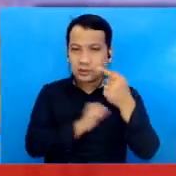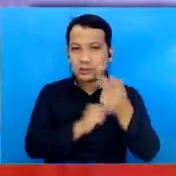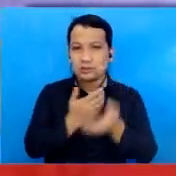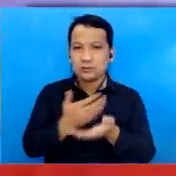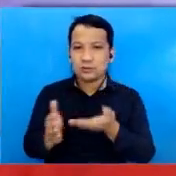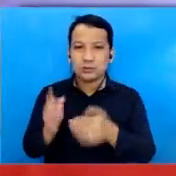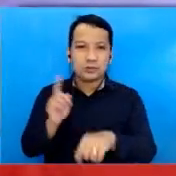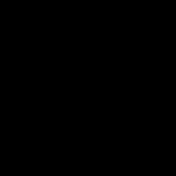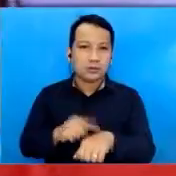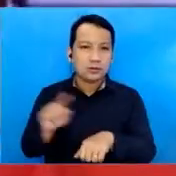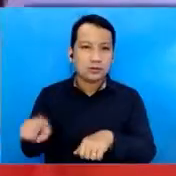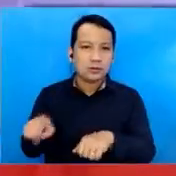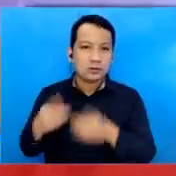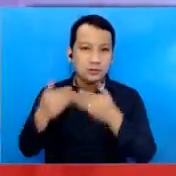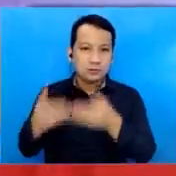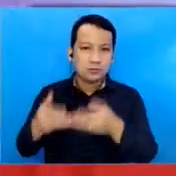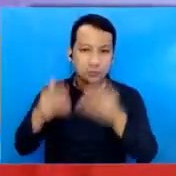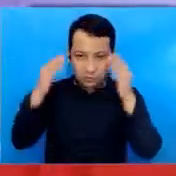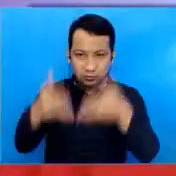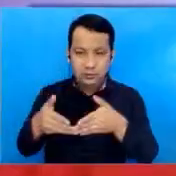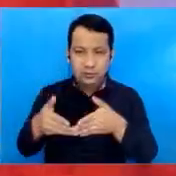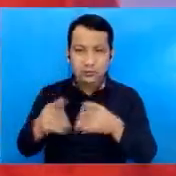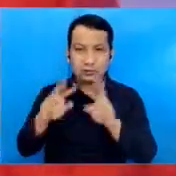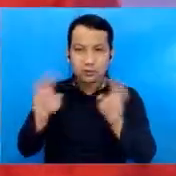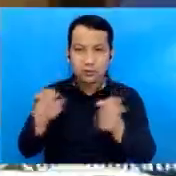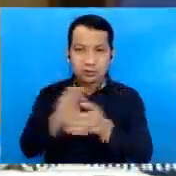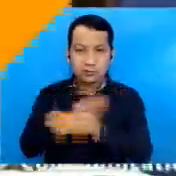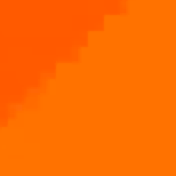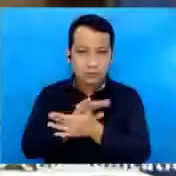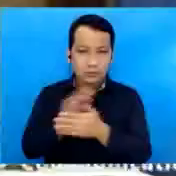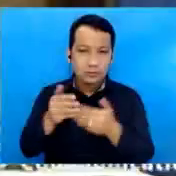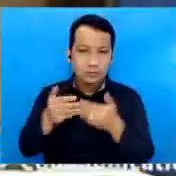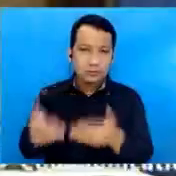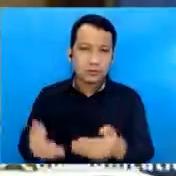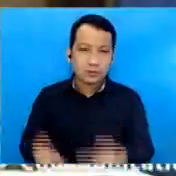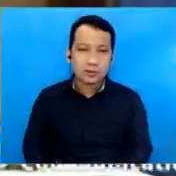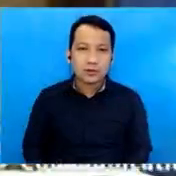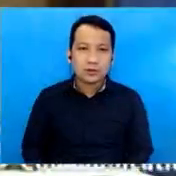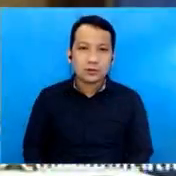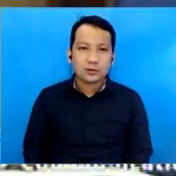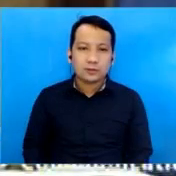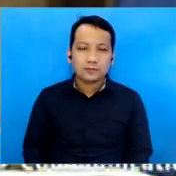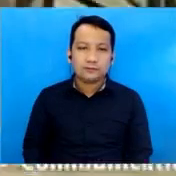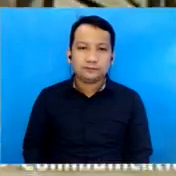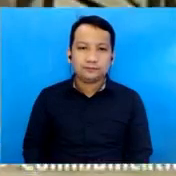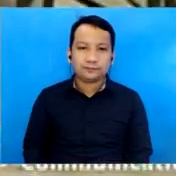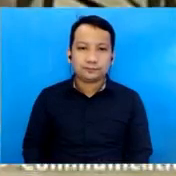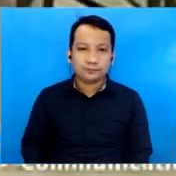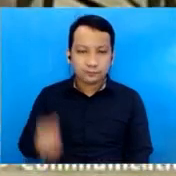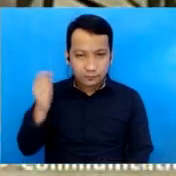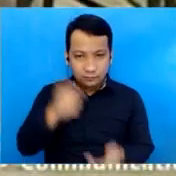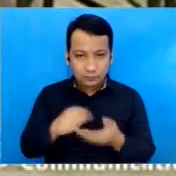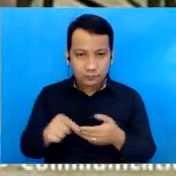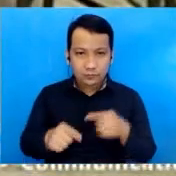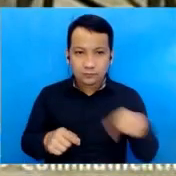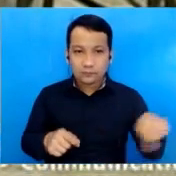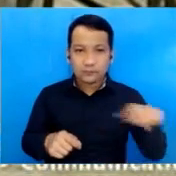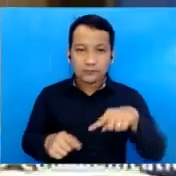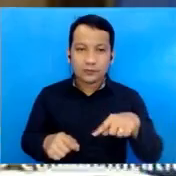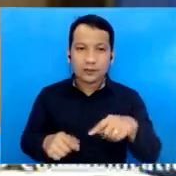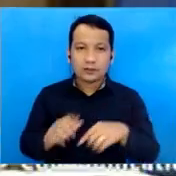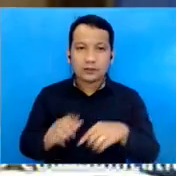oras imbes na mag-focus sa issue ng pandemya. Pull back the secretaries, never